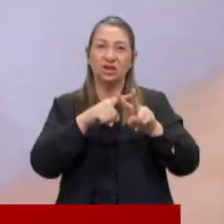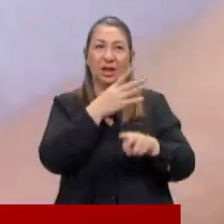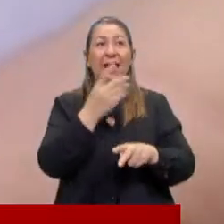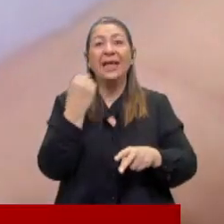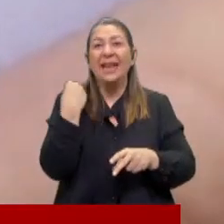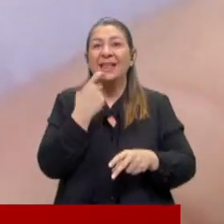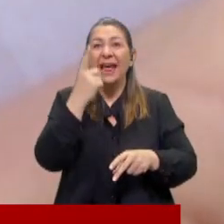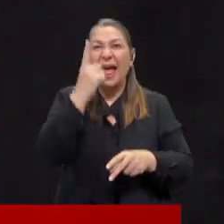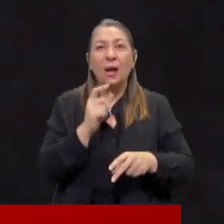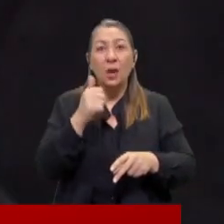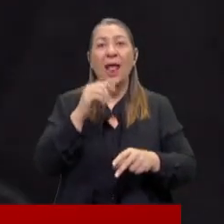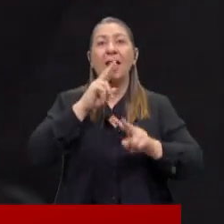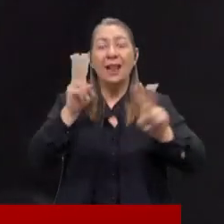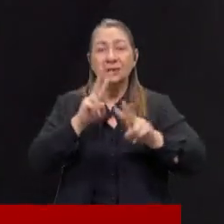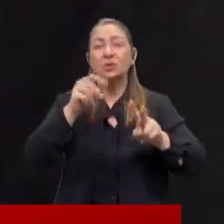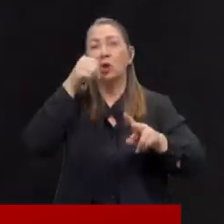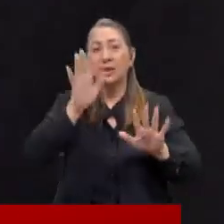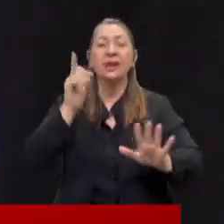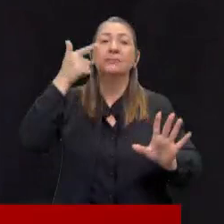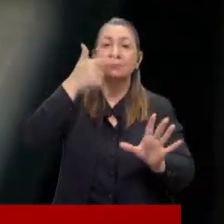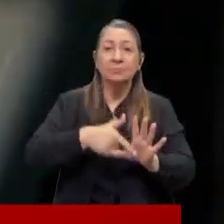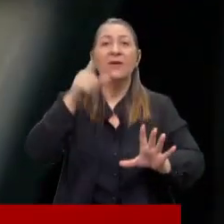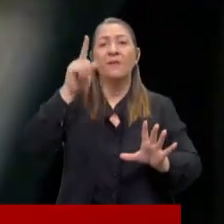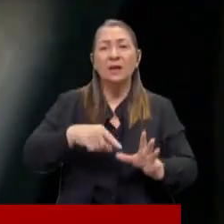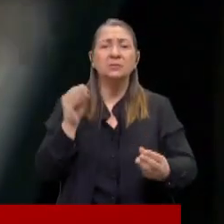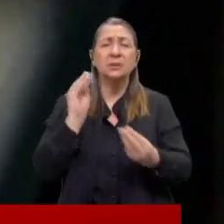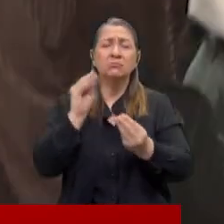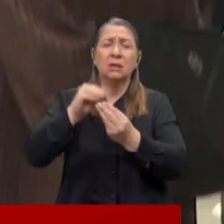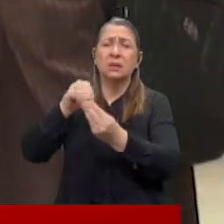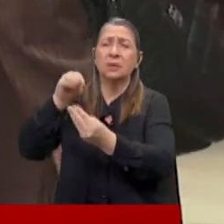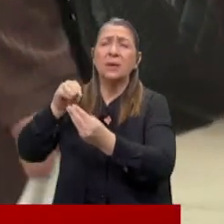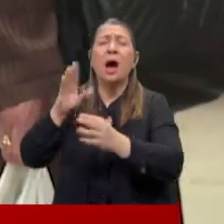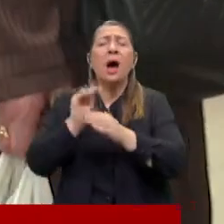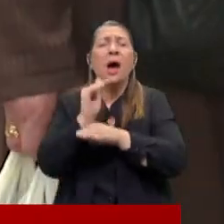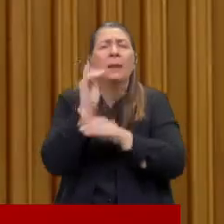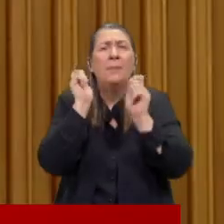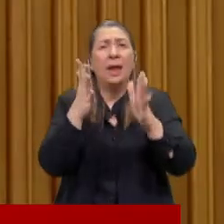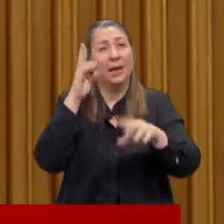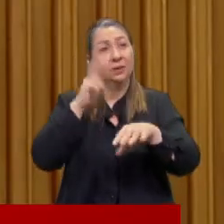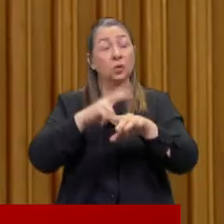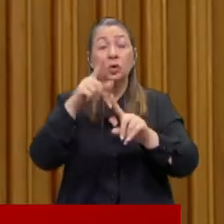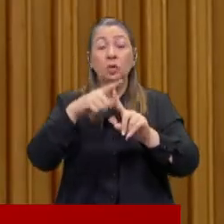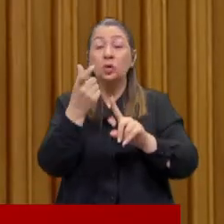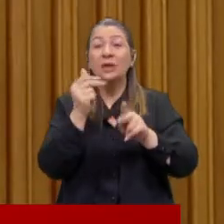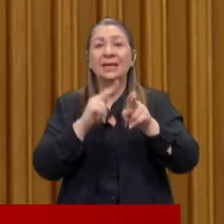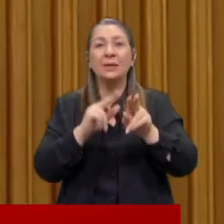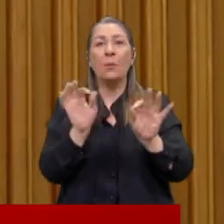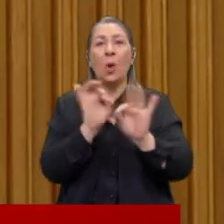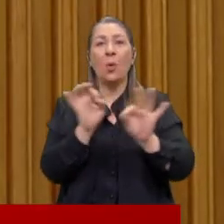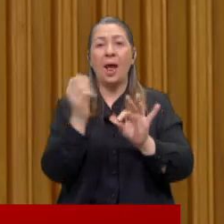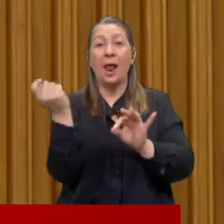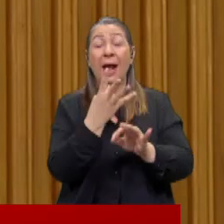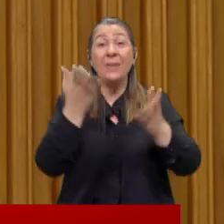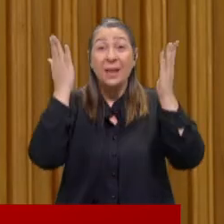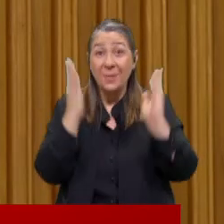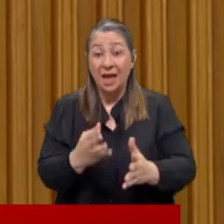ilk gününde elektrik, doğalgaz, akaryakıt, vergi aşırılarına gelen yüksek zamları hayat pahalılığını hatırlatarak. TÜİK'in makyajlı rakamlarında